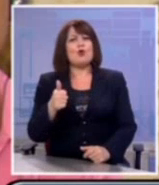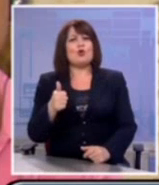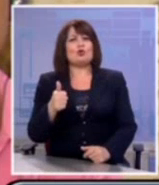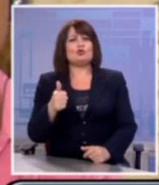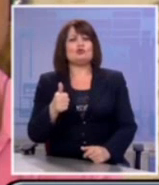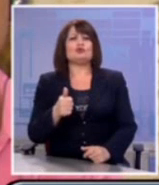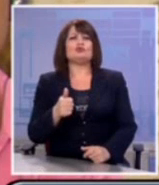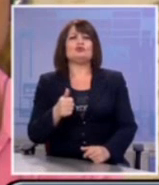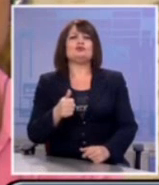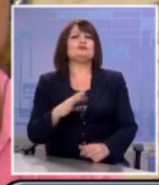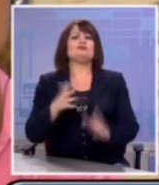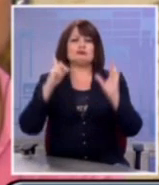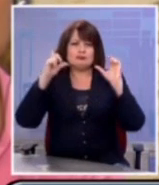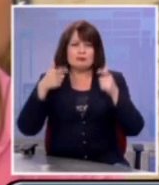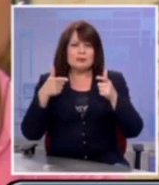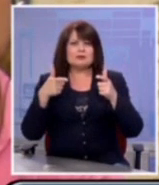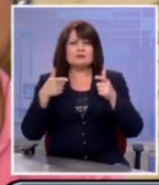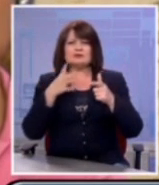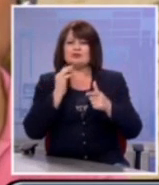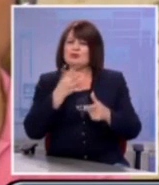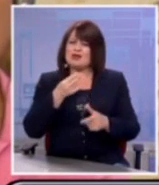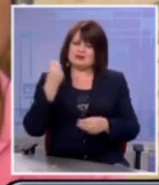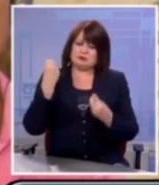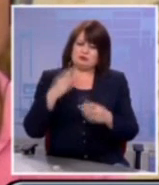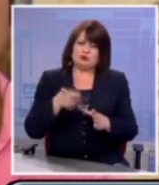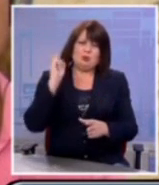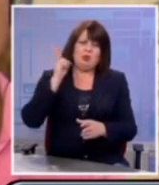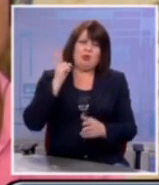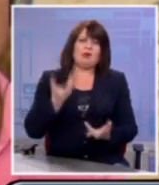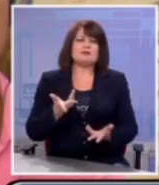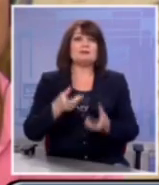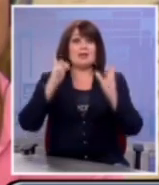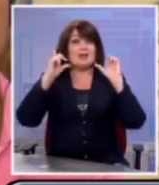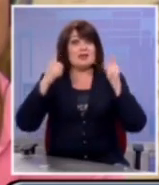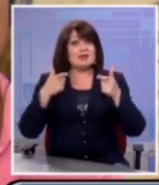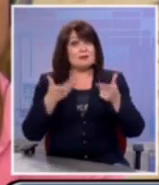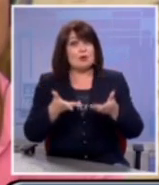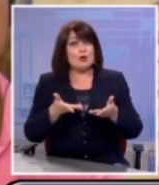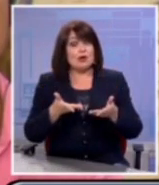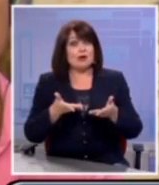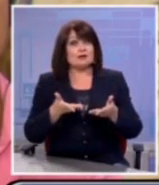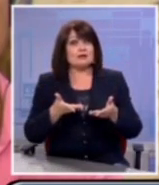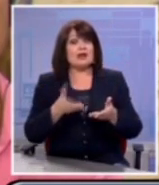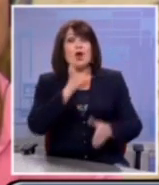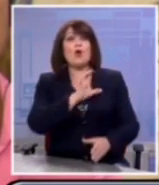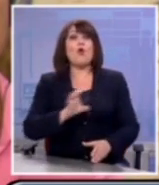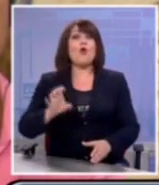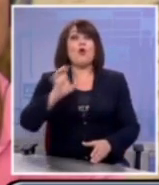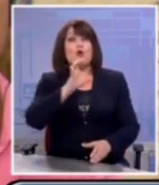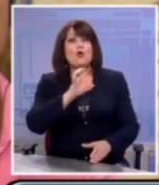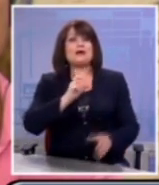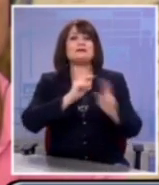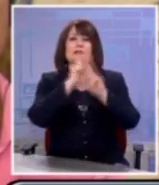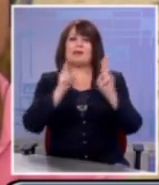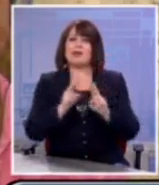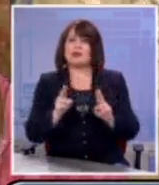στην δημοκρατία η οποία χλεβάζεται, αλλά στην δημοκρατία σε όλες τις χώρες της Ευρώπης και